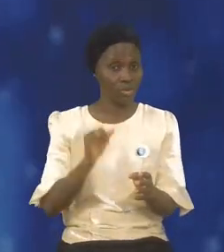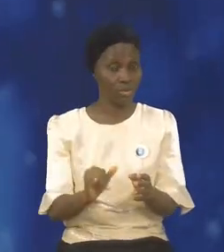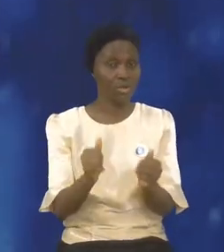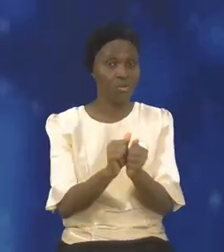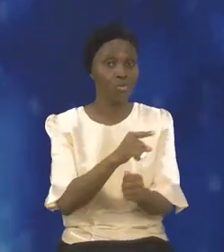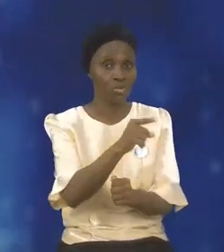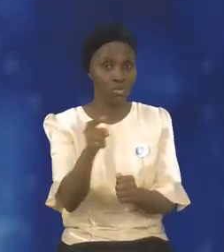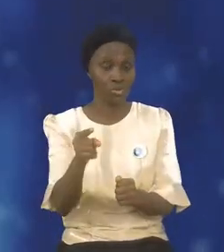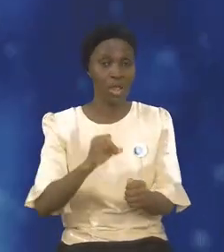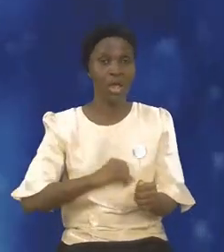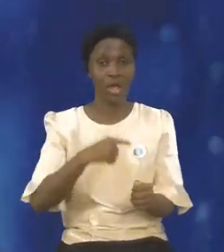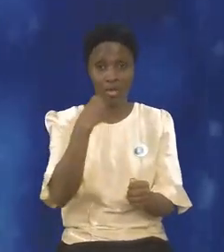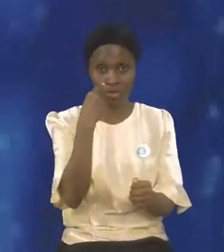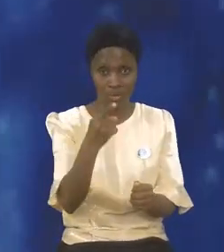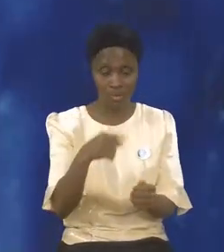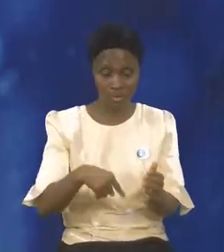chez vous?